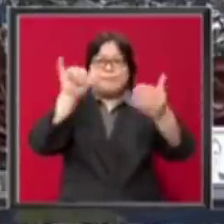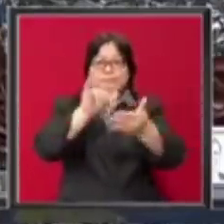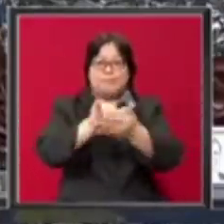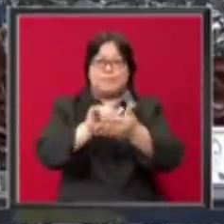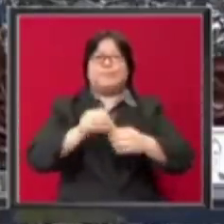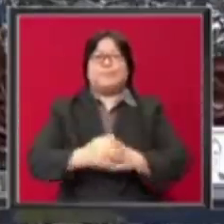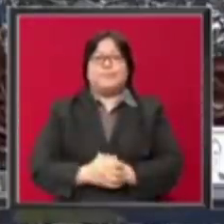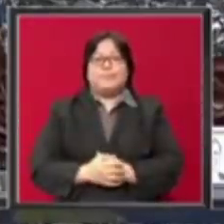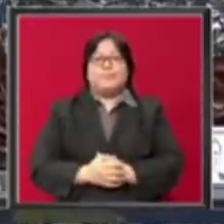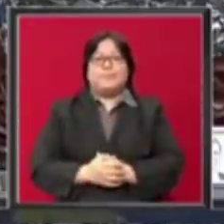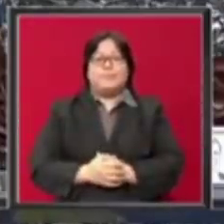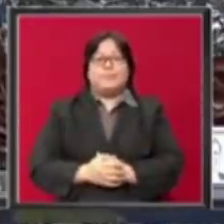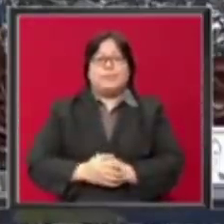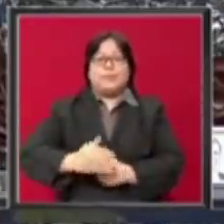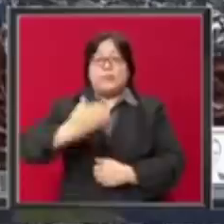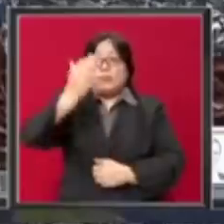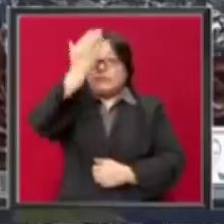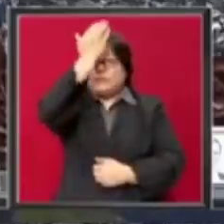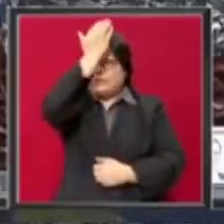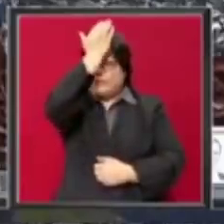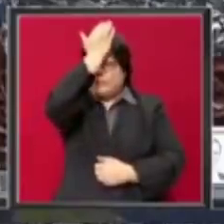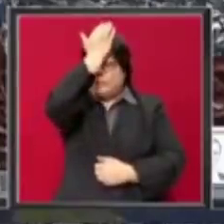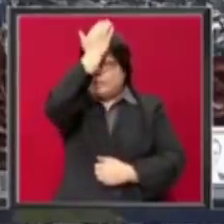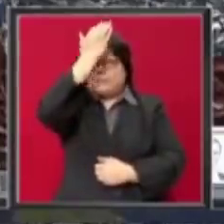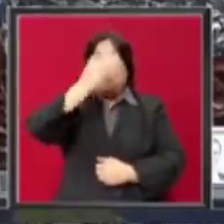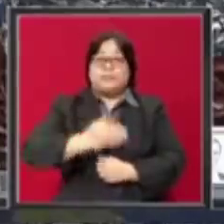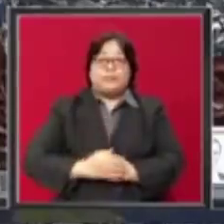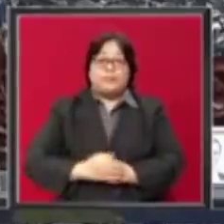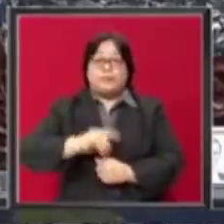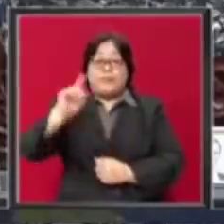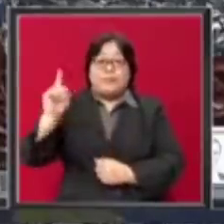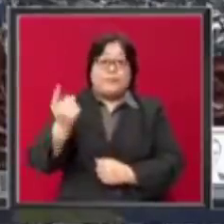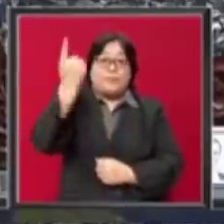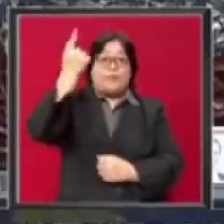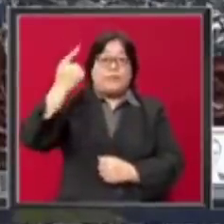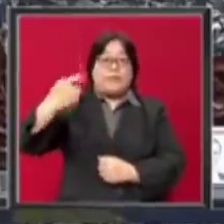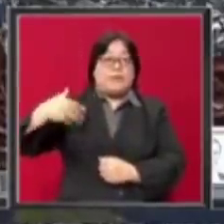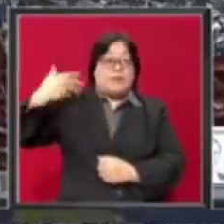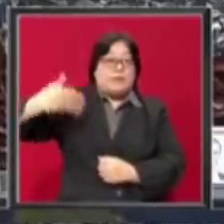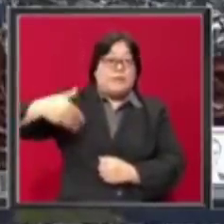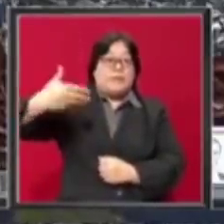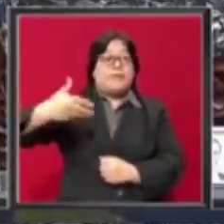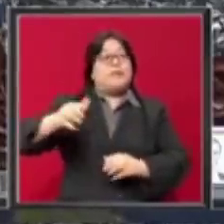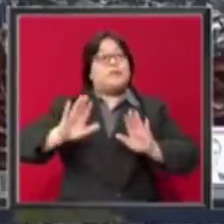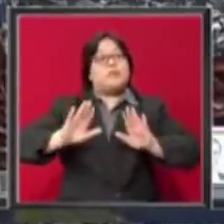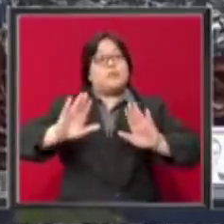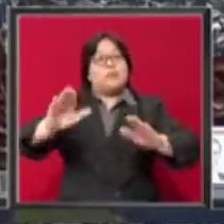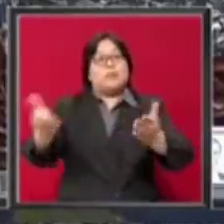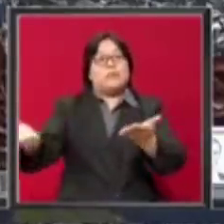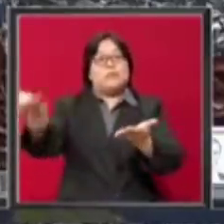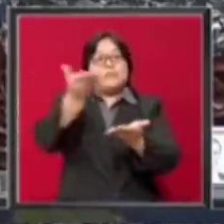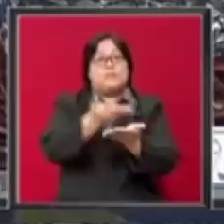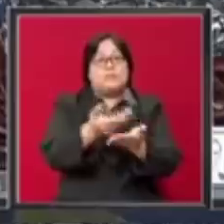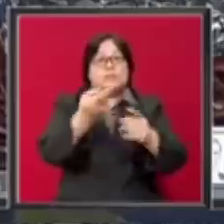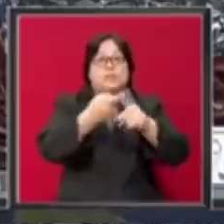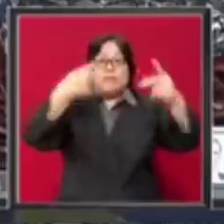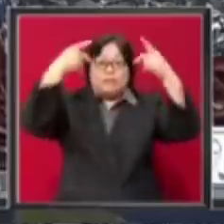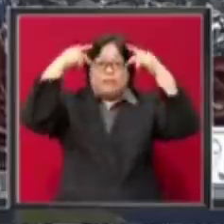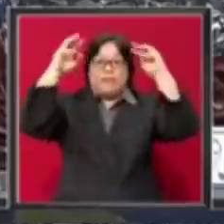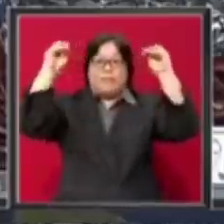Barulah Yang Maha Mulia Yang Dipertuan Agong julung-julung kali dalam sejarah menolak usul Perdana